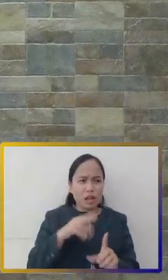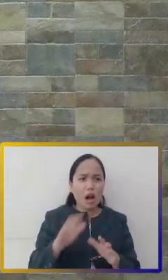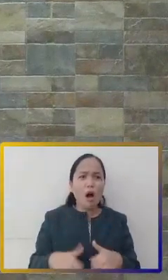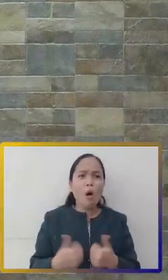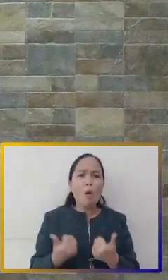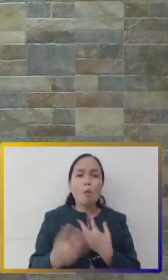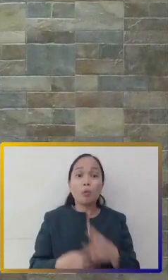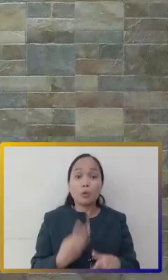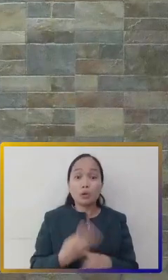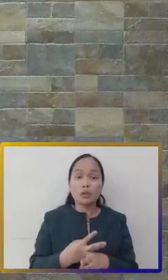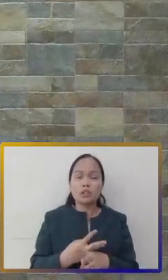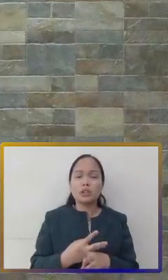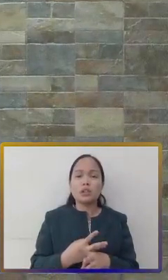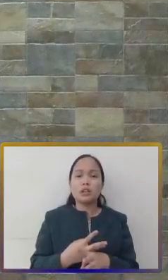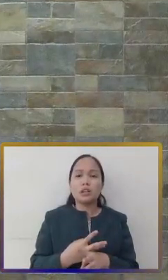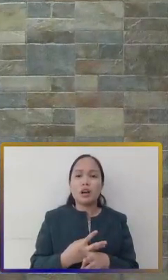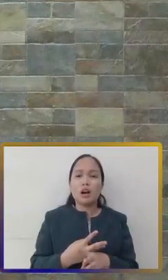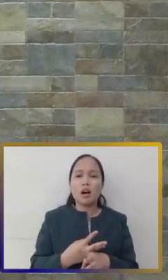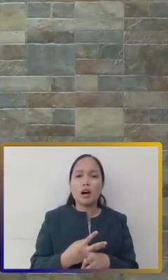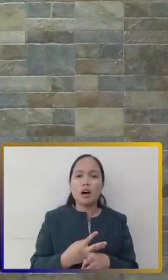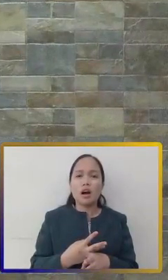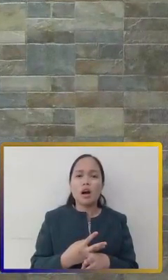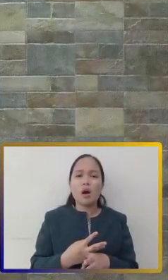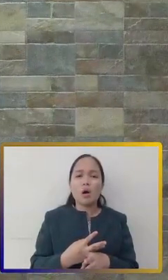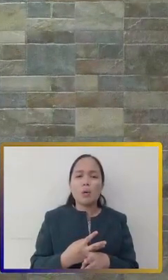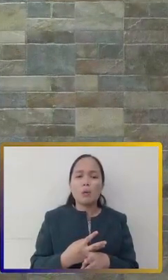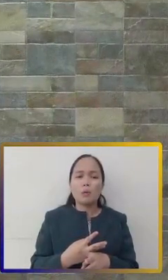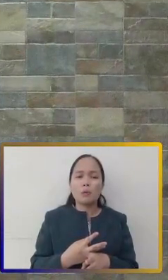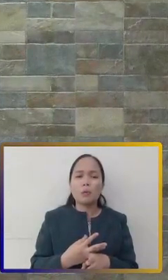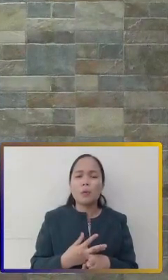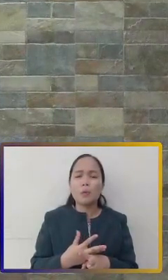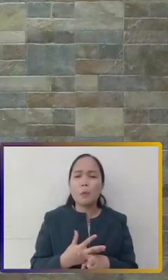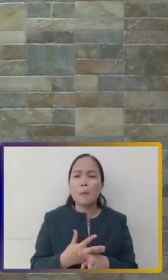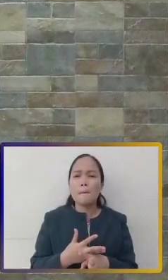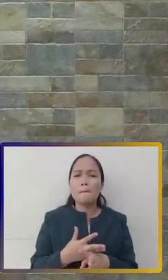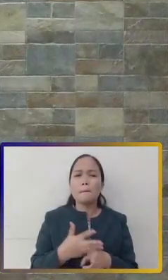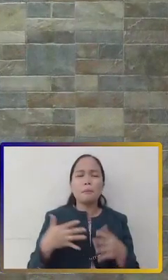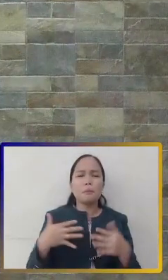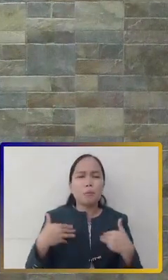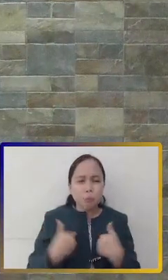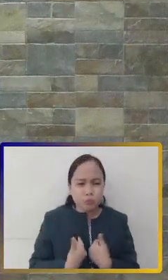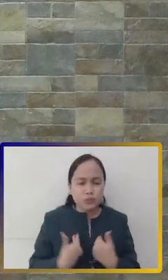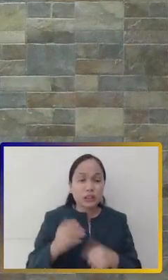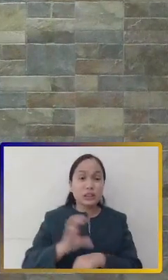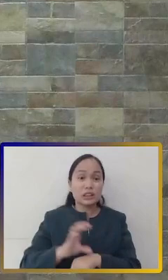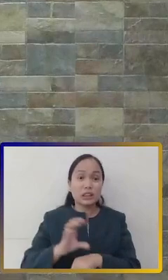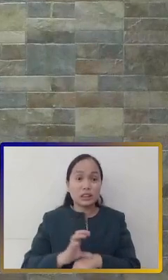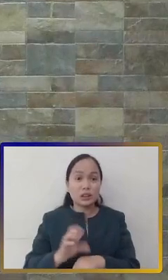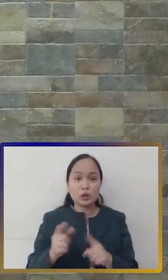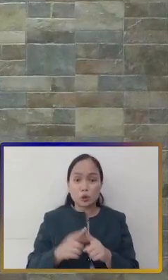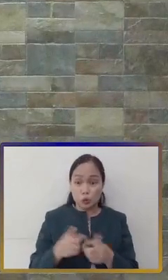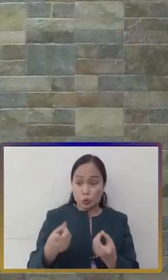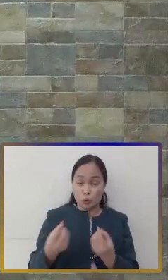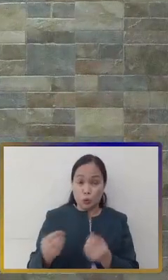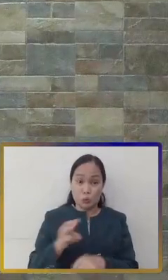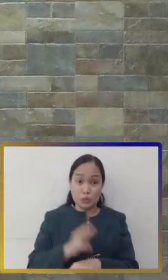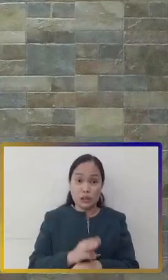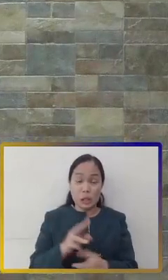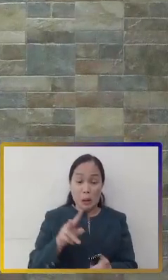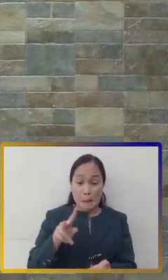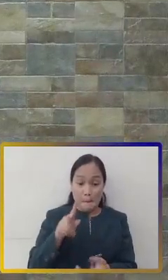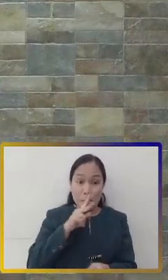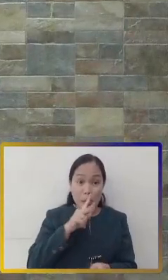is exhausting churches to perform the ministries properly and